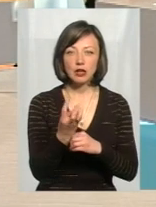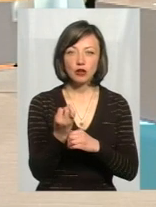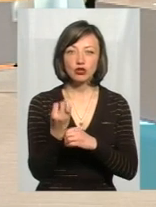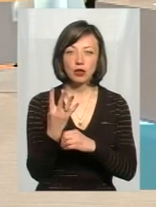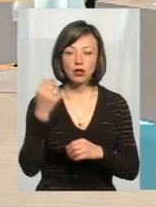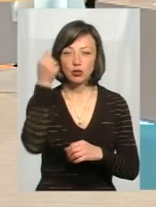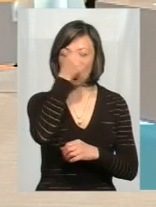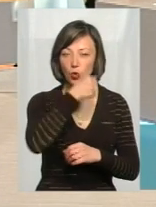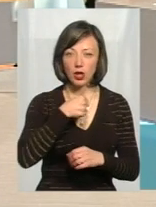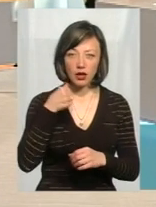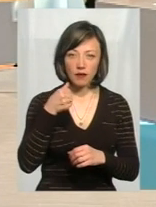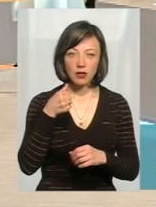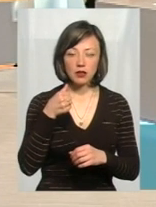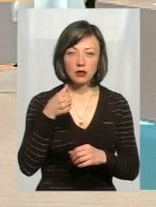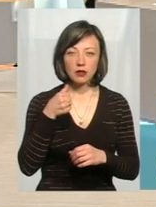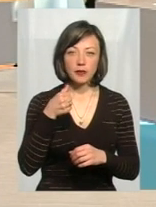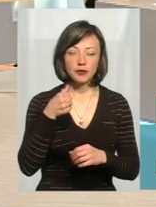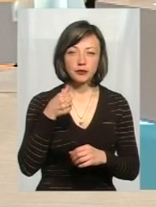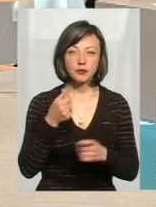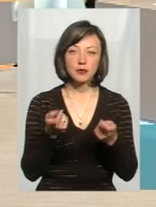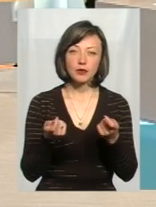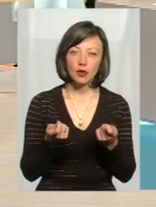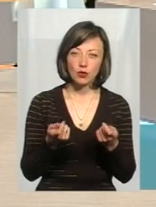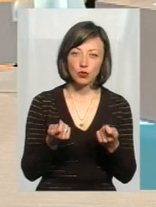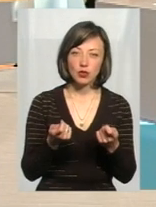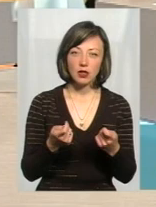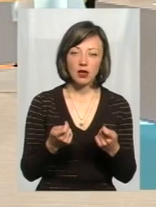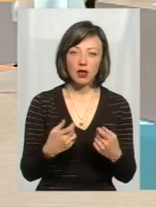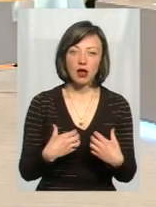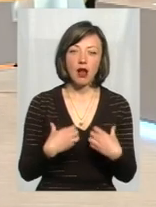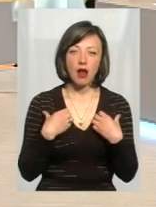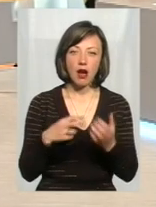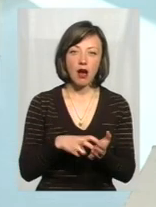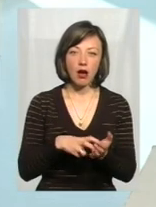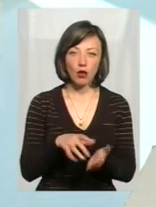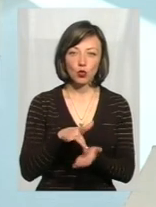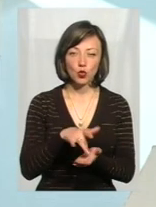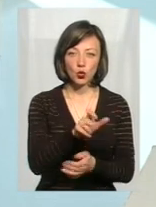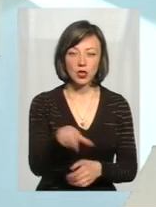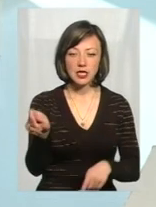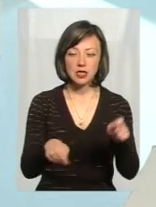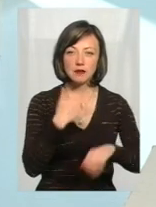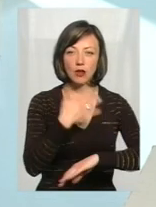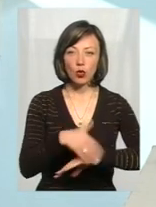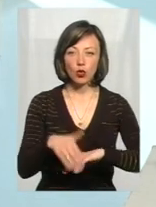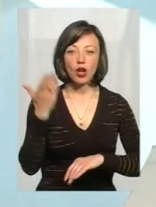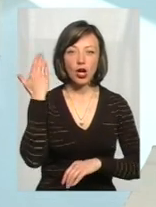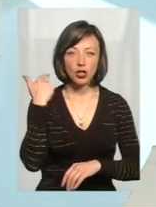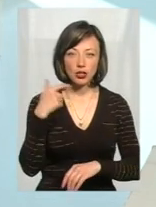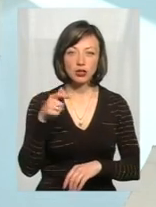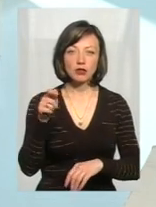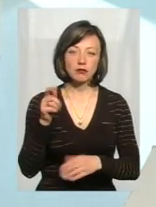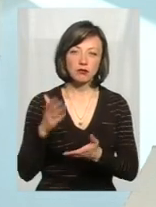2013-2014 років, вони трошки відлякують тих самих туристів із-за кордону, які раніше